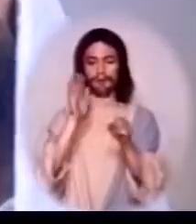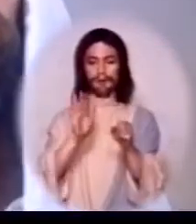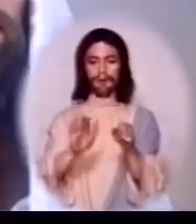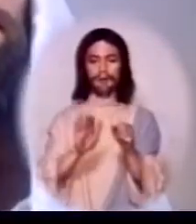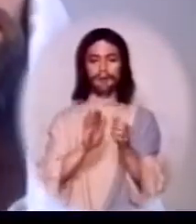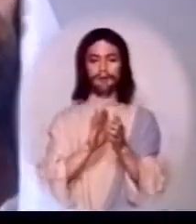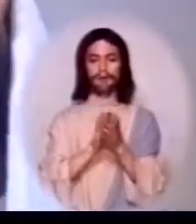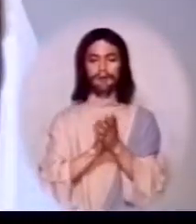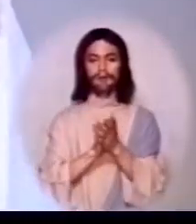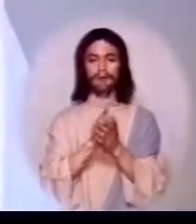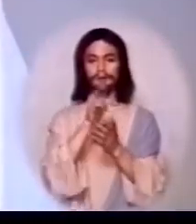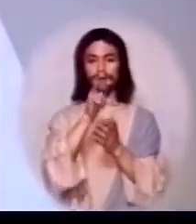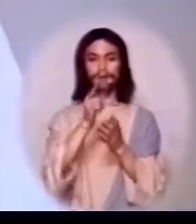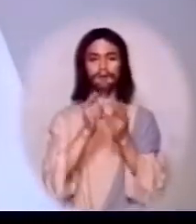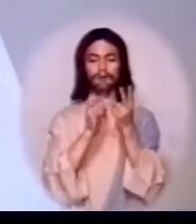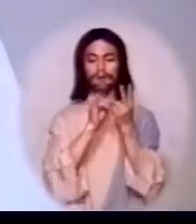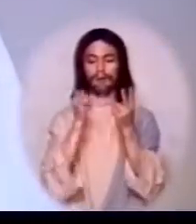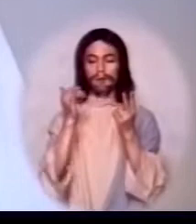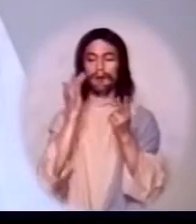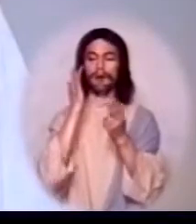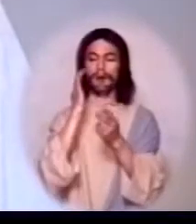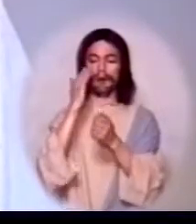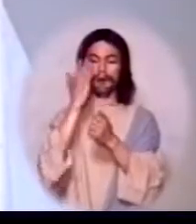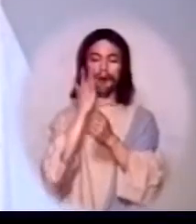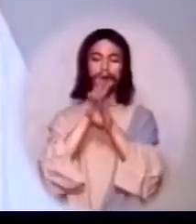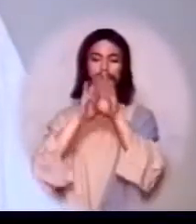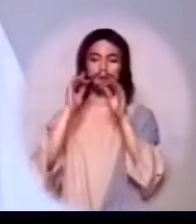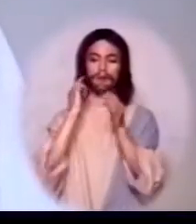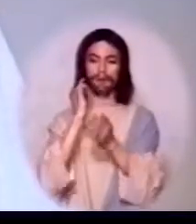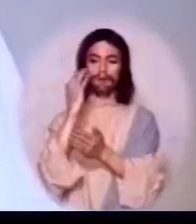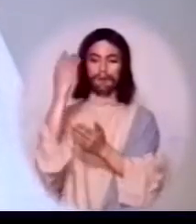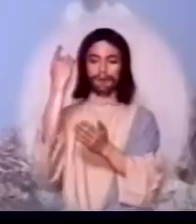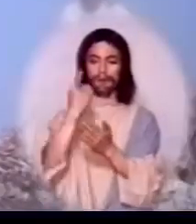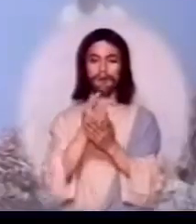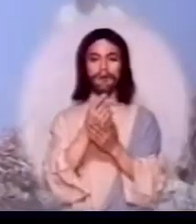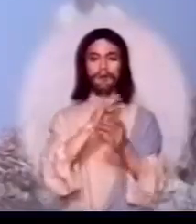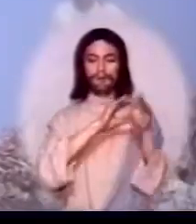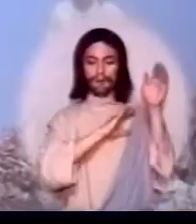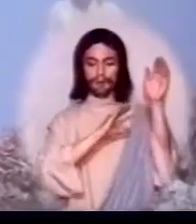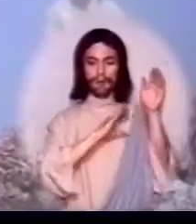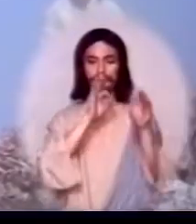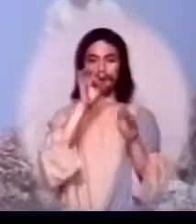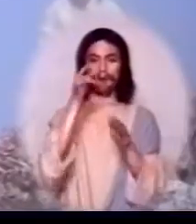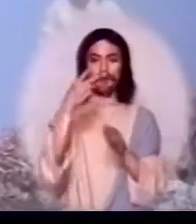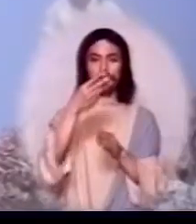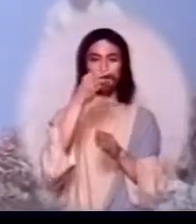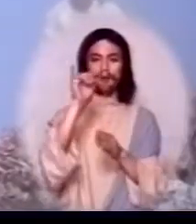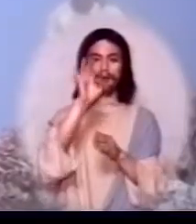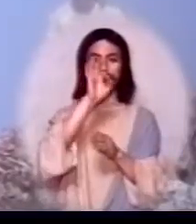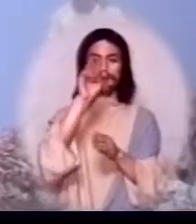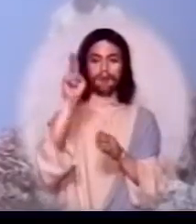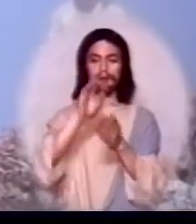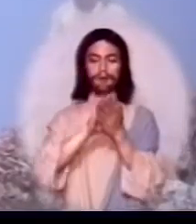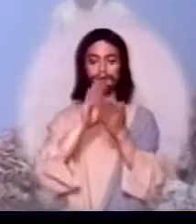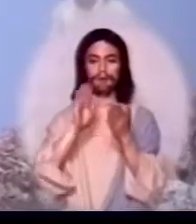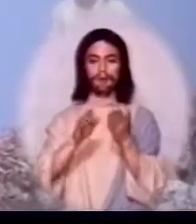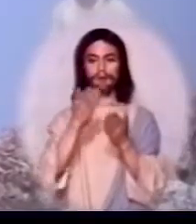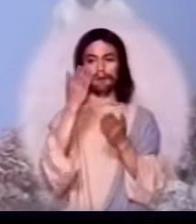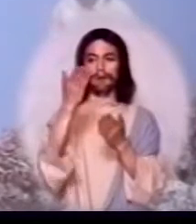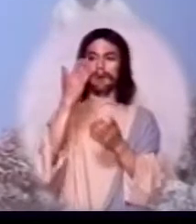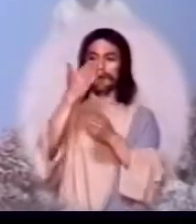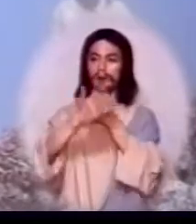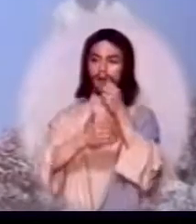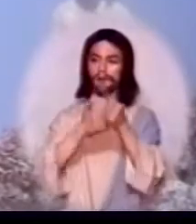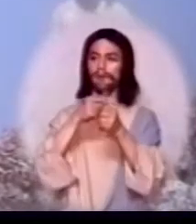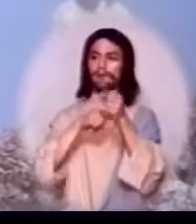있었는데 그들은 하늘의 영광에 쌓여 나타난 모세와 엘리야였습니다.